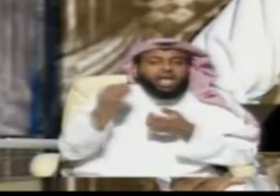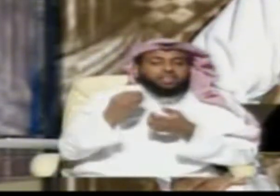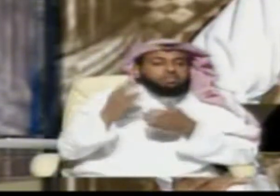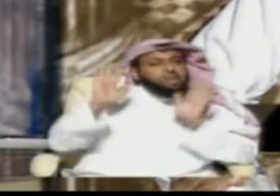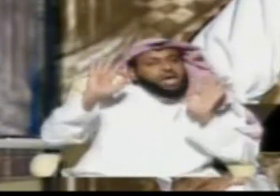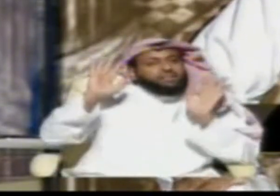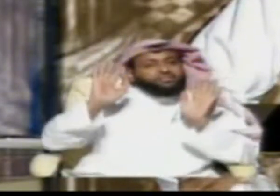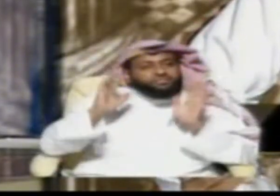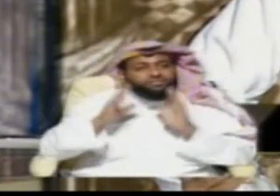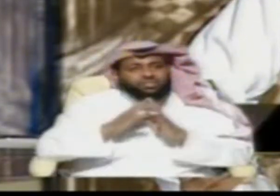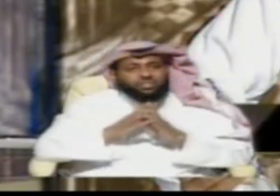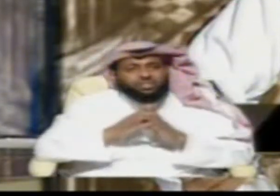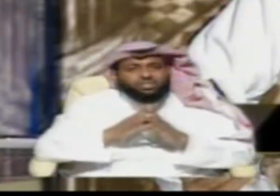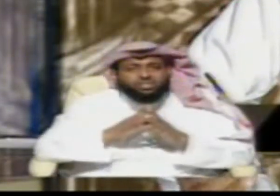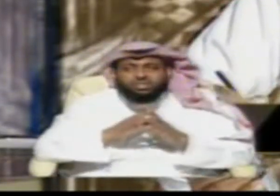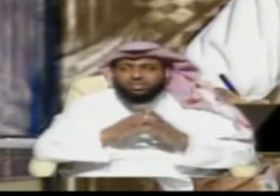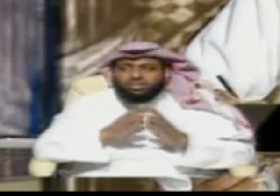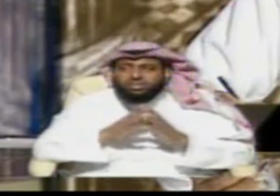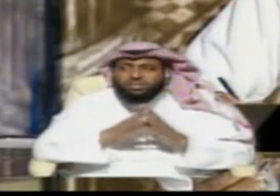يعني